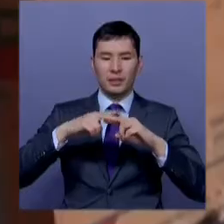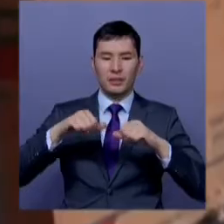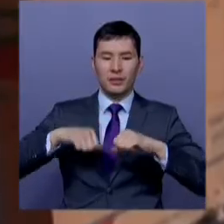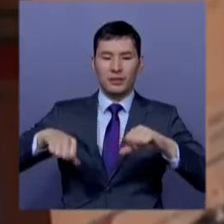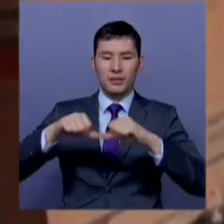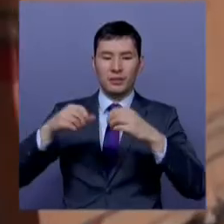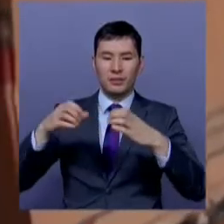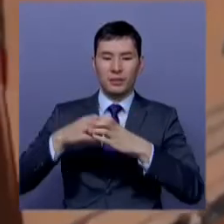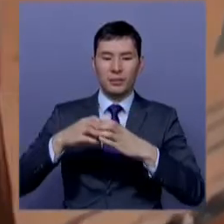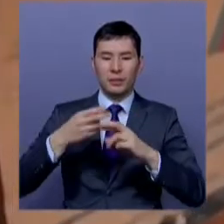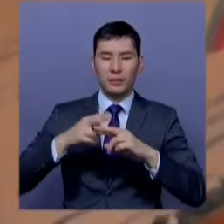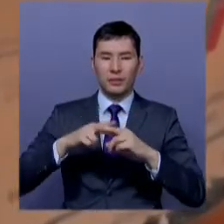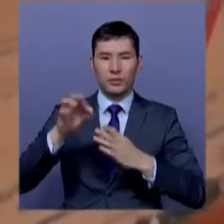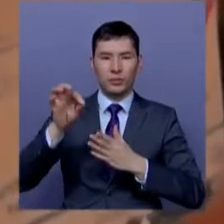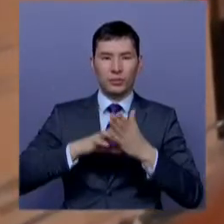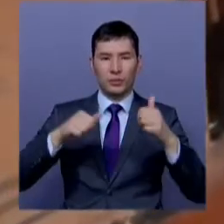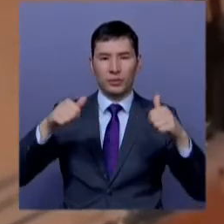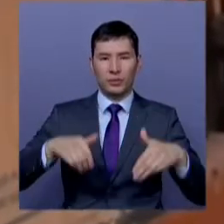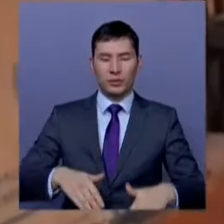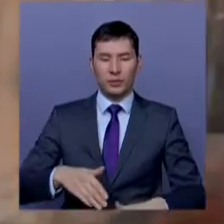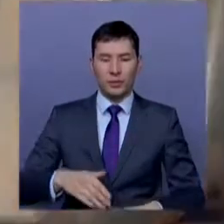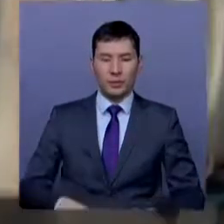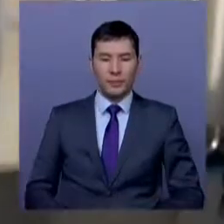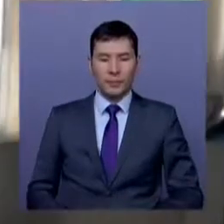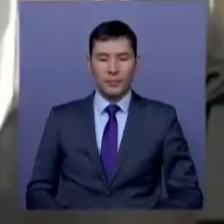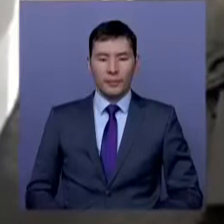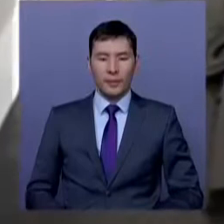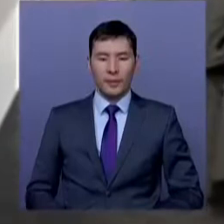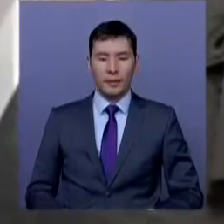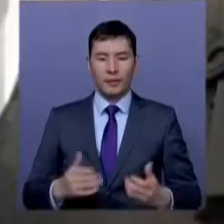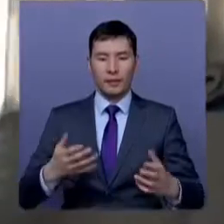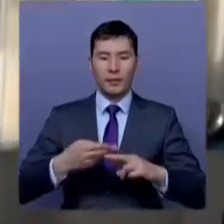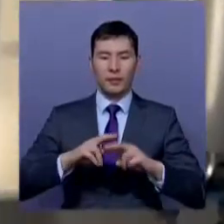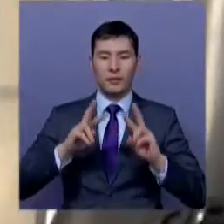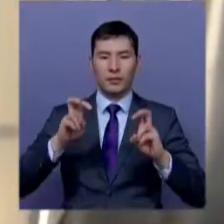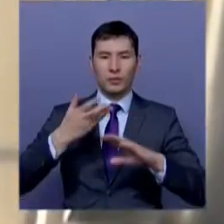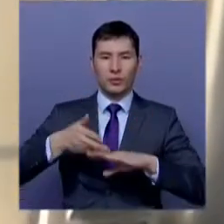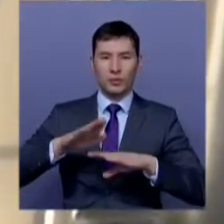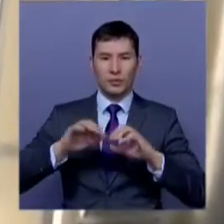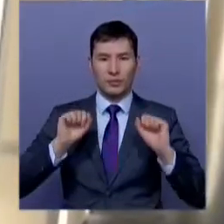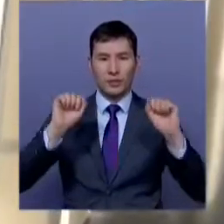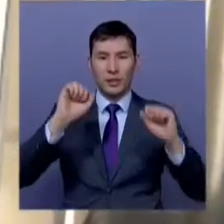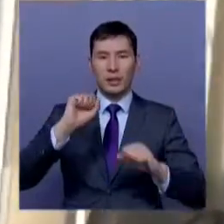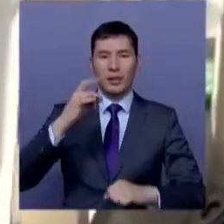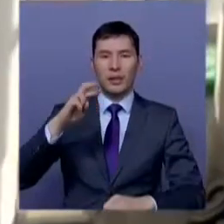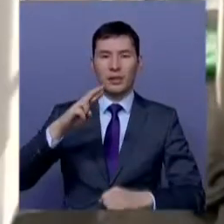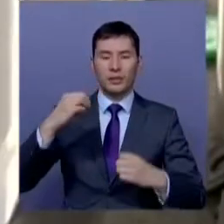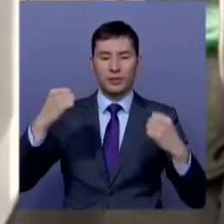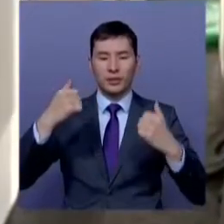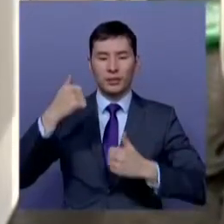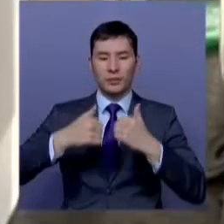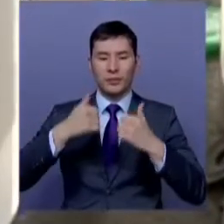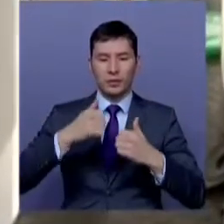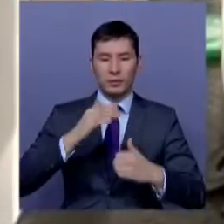қалыптасқан жағдайды жедел түрде саралап, осында ұйғарымға келген. Осылайша ауыр атлетикадан Азия чемпионаты сәуірдің 16-сы